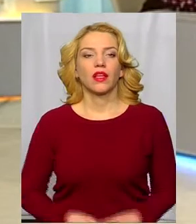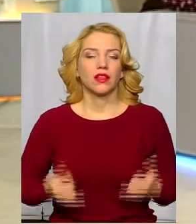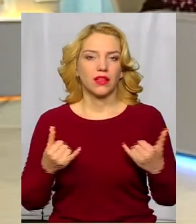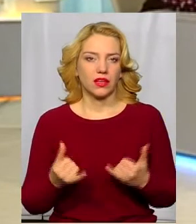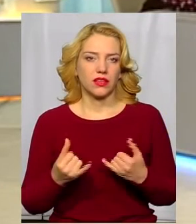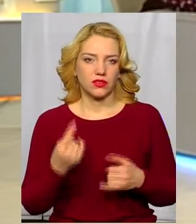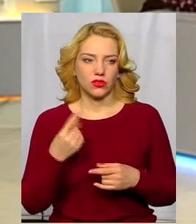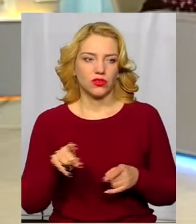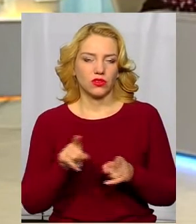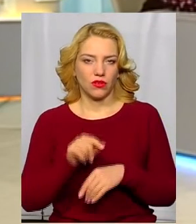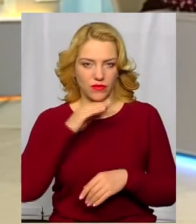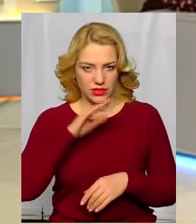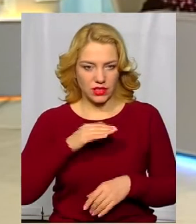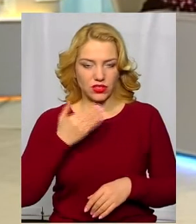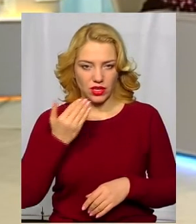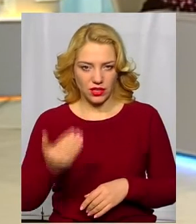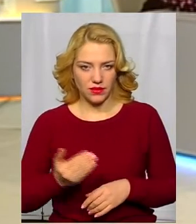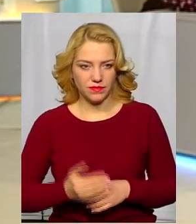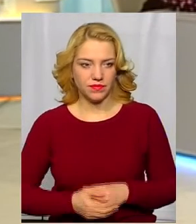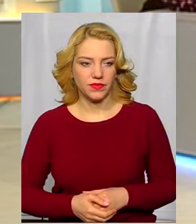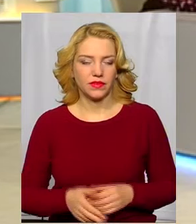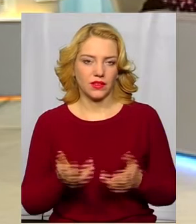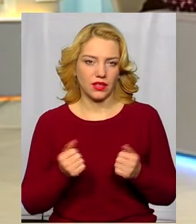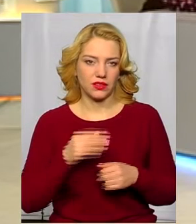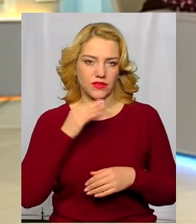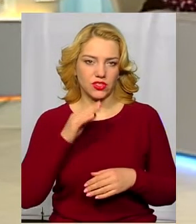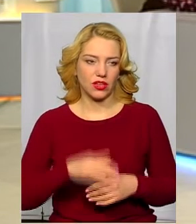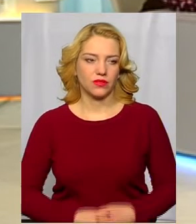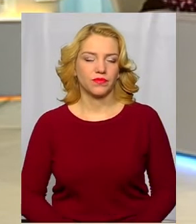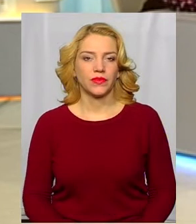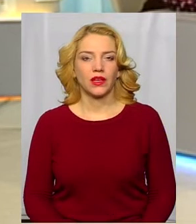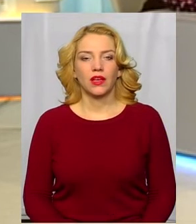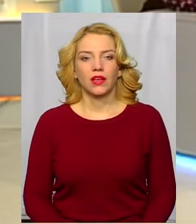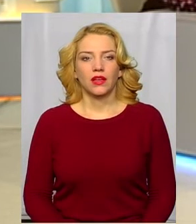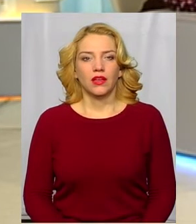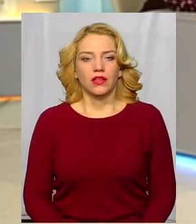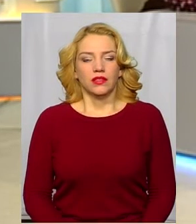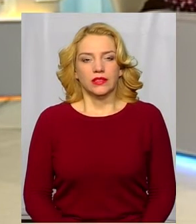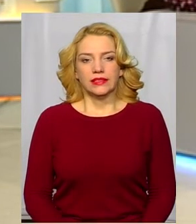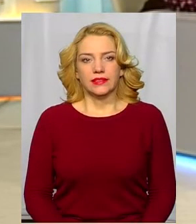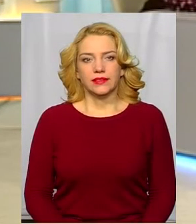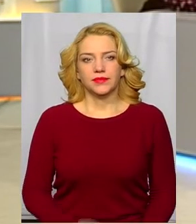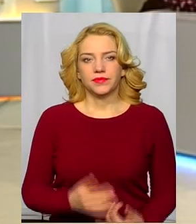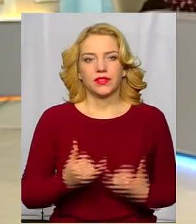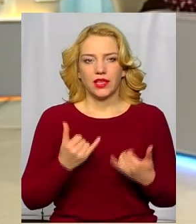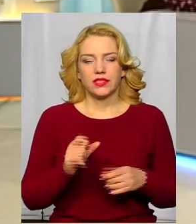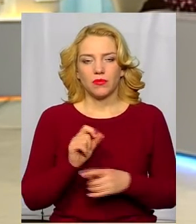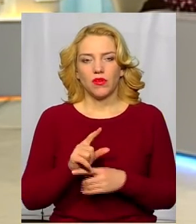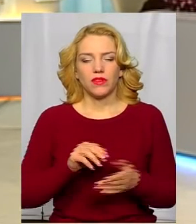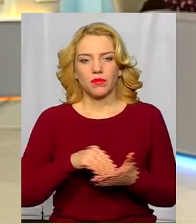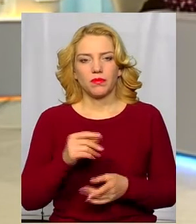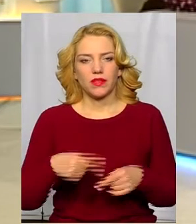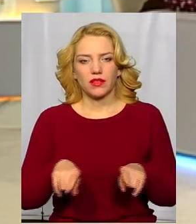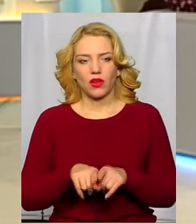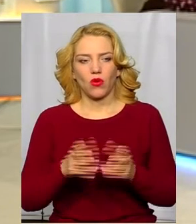от одного такого вистачає для задоволення цих потреб, так? Так, звичайно. Угу. Любове, от перед замовленням придбання цього